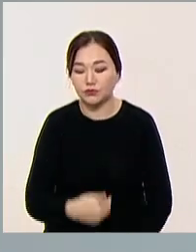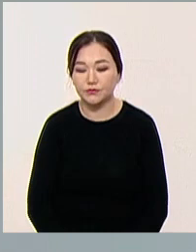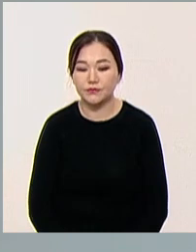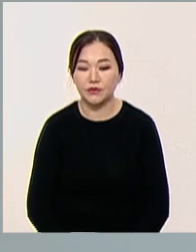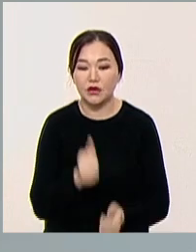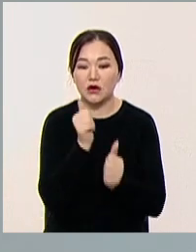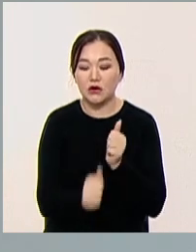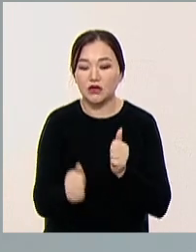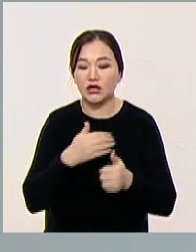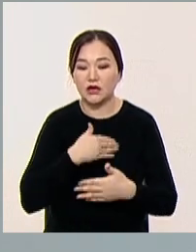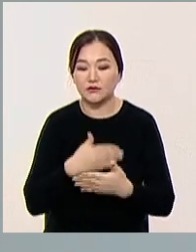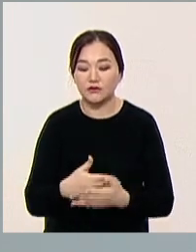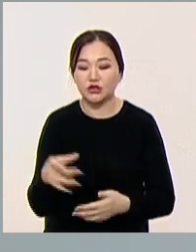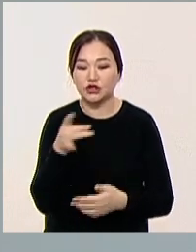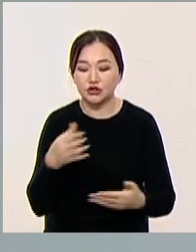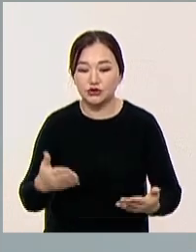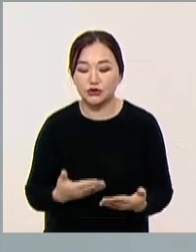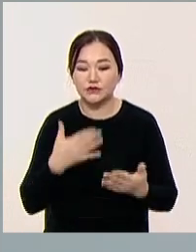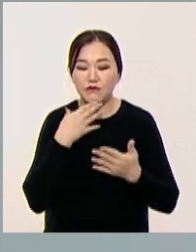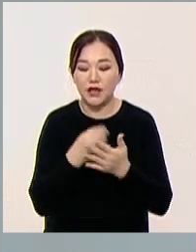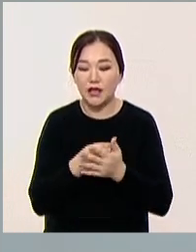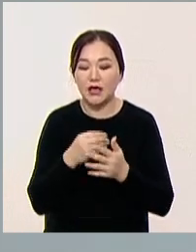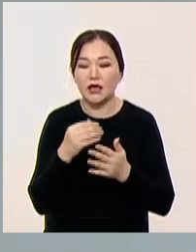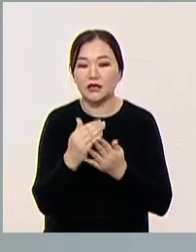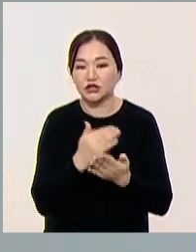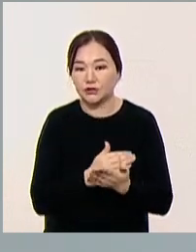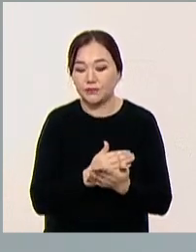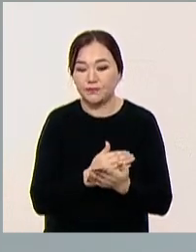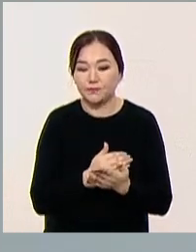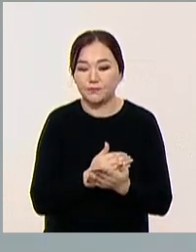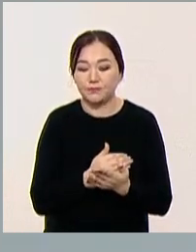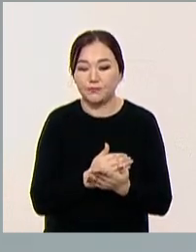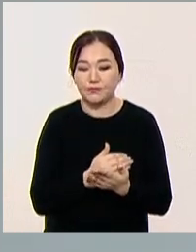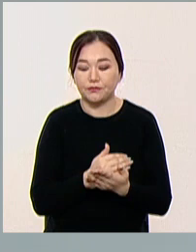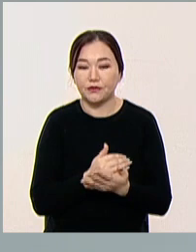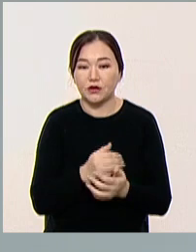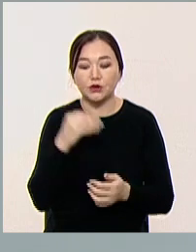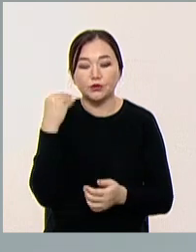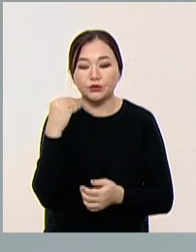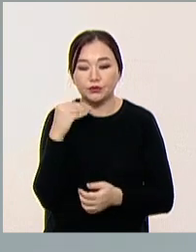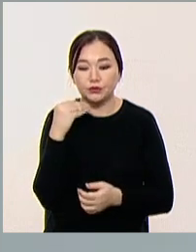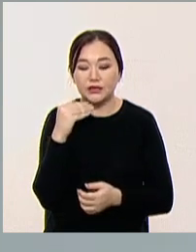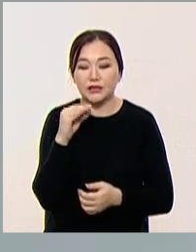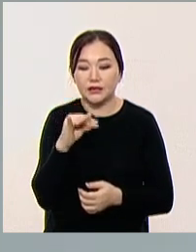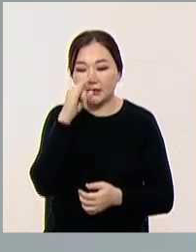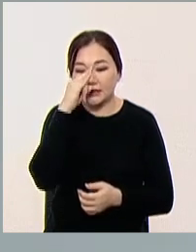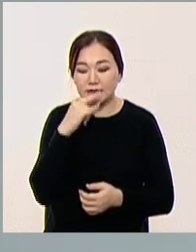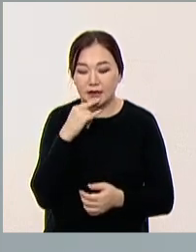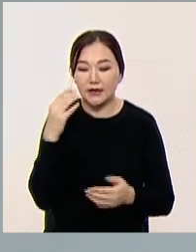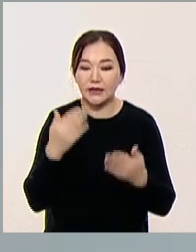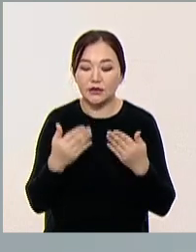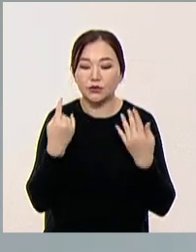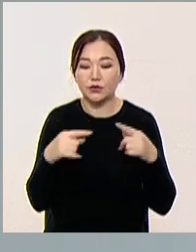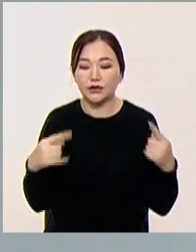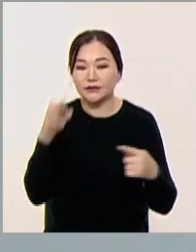Каждый сейсмоактивной зоне живет в своем сейсмическом режиме. Хотя Турция и Казахстан или